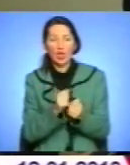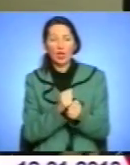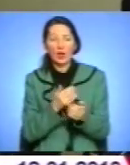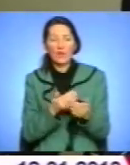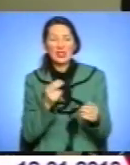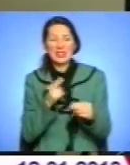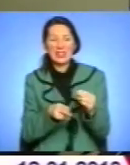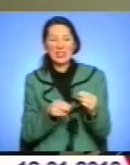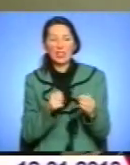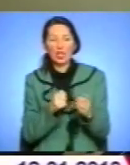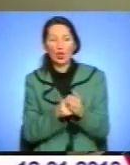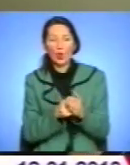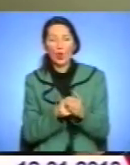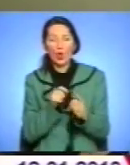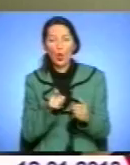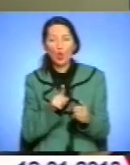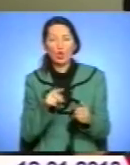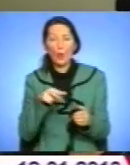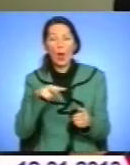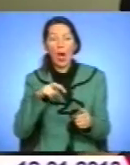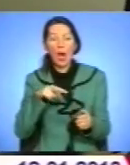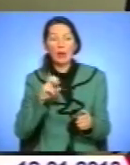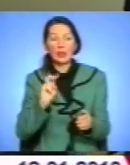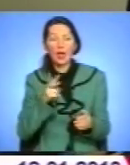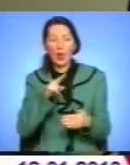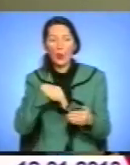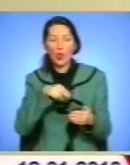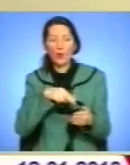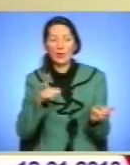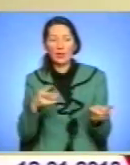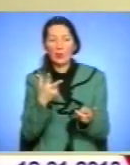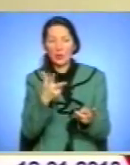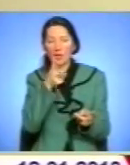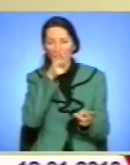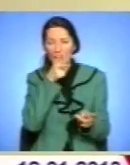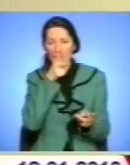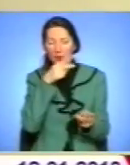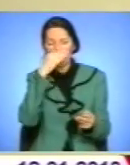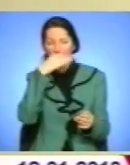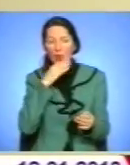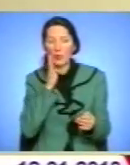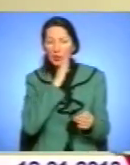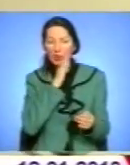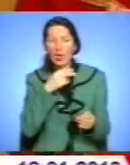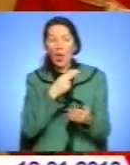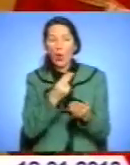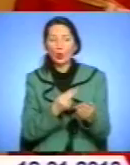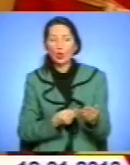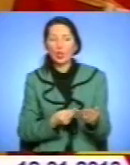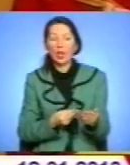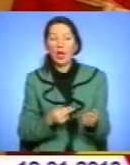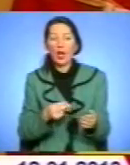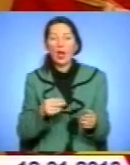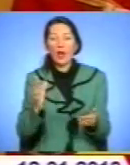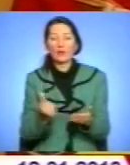до того, щоб її полакувати, щоб не менше трьох місяців треба. Батьки талановитого художника вчасно вирішили розвивати